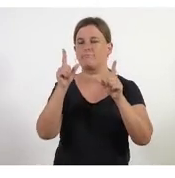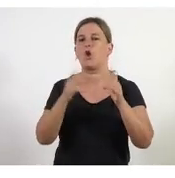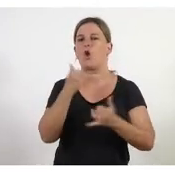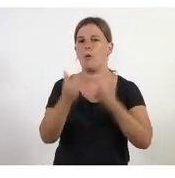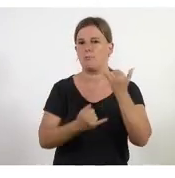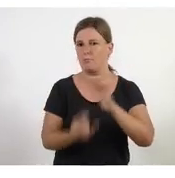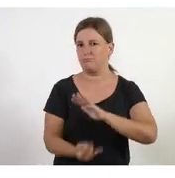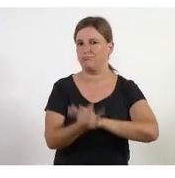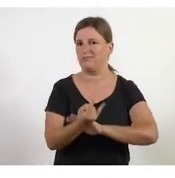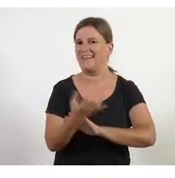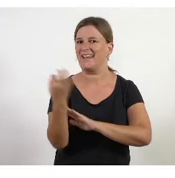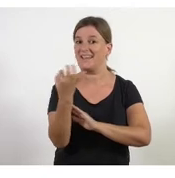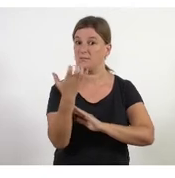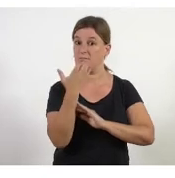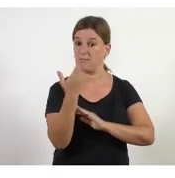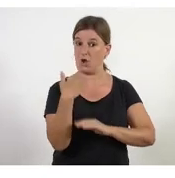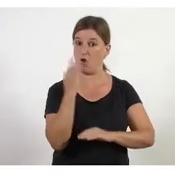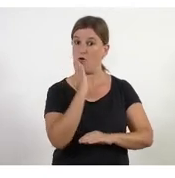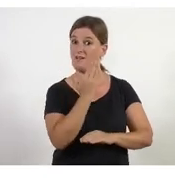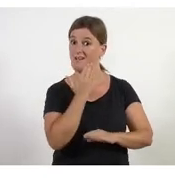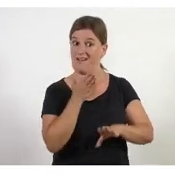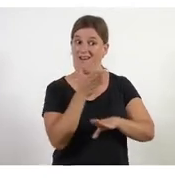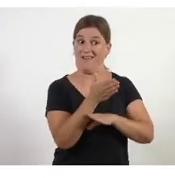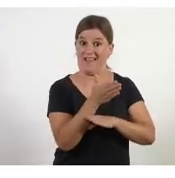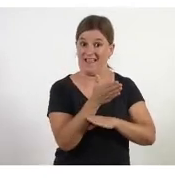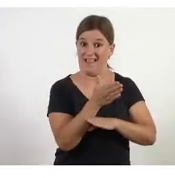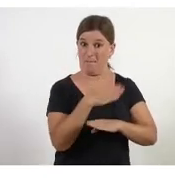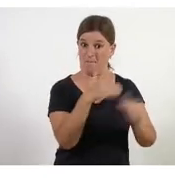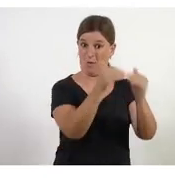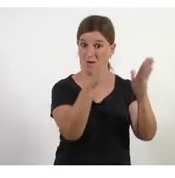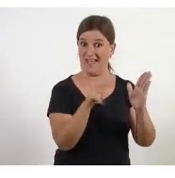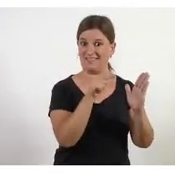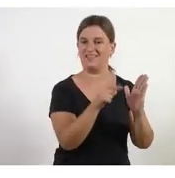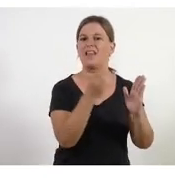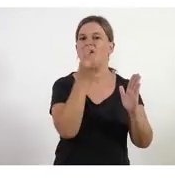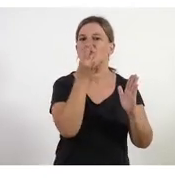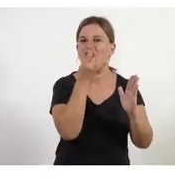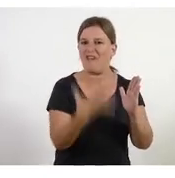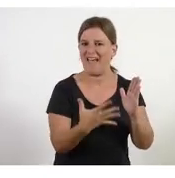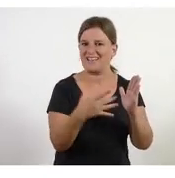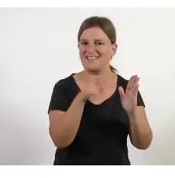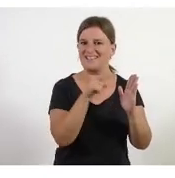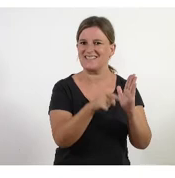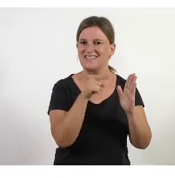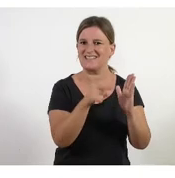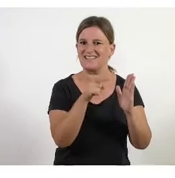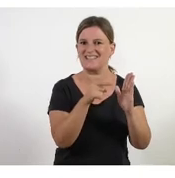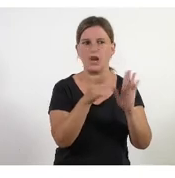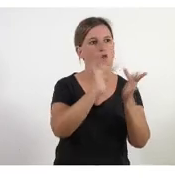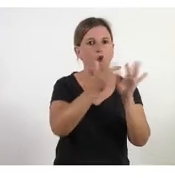que és que quan estem a l'entitat, quan estem presents, és fàcil relativament parlar